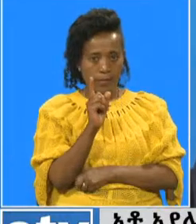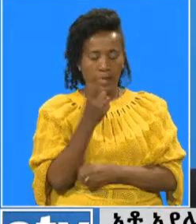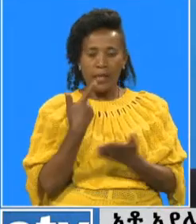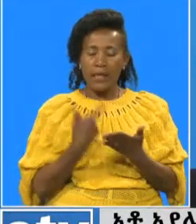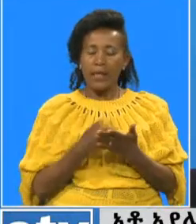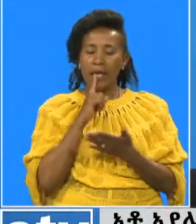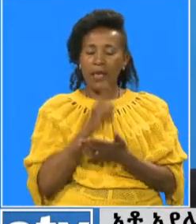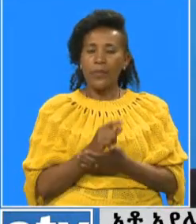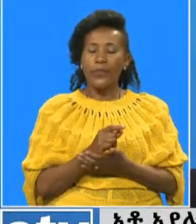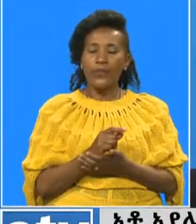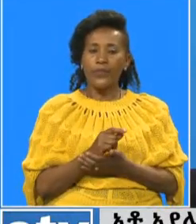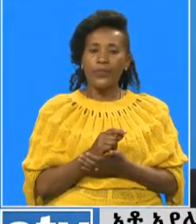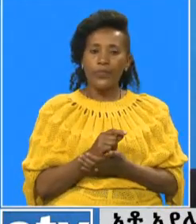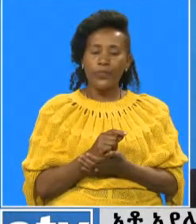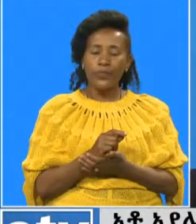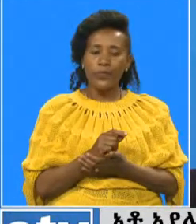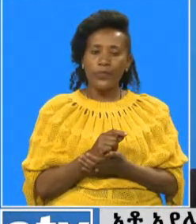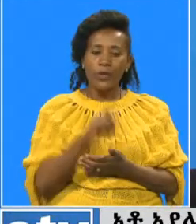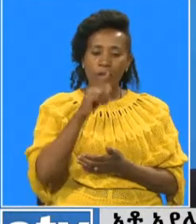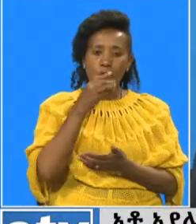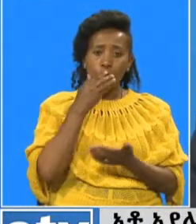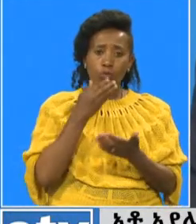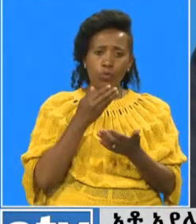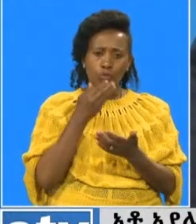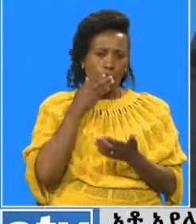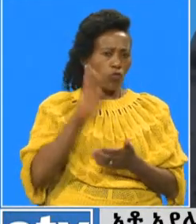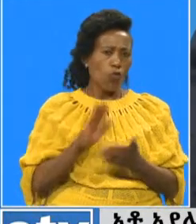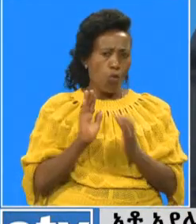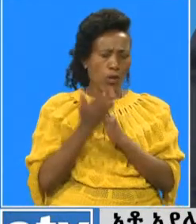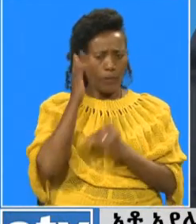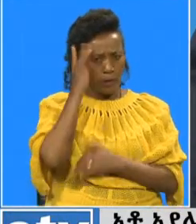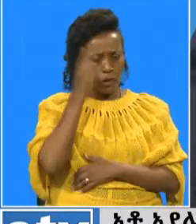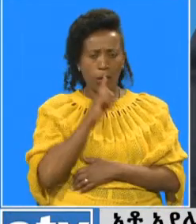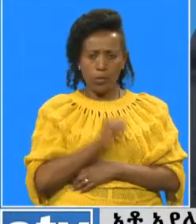ይሄ ጥሩ ያልሆነ በሽታ ነው።